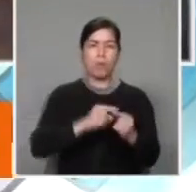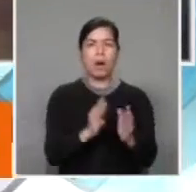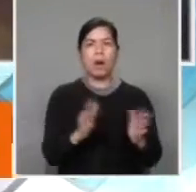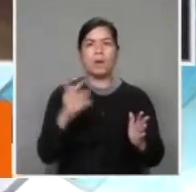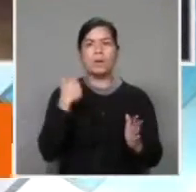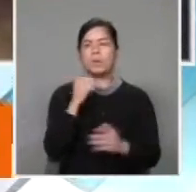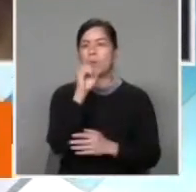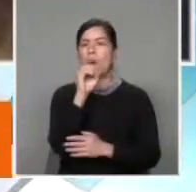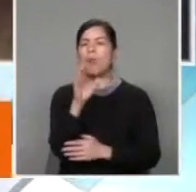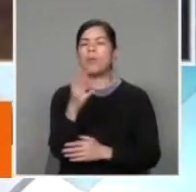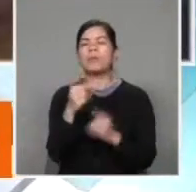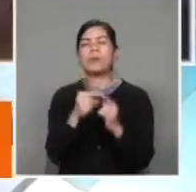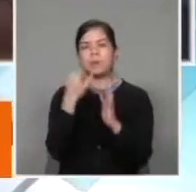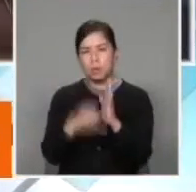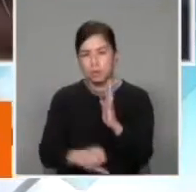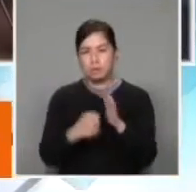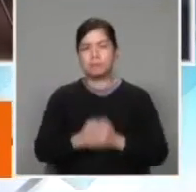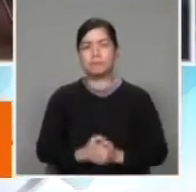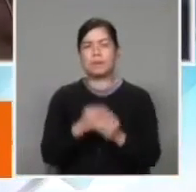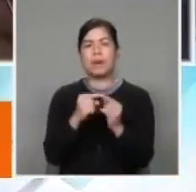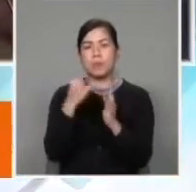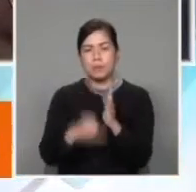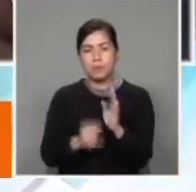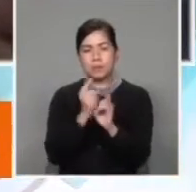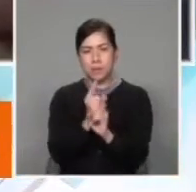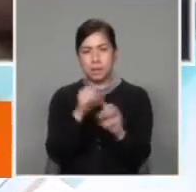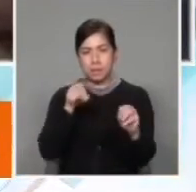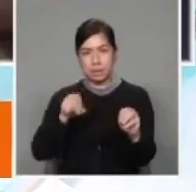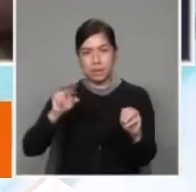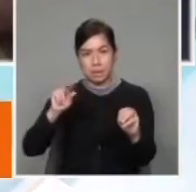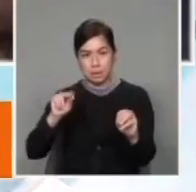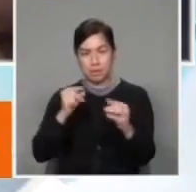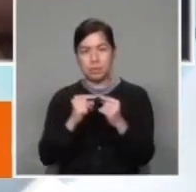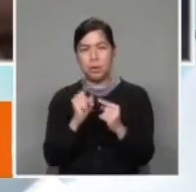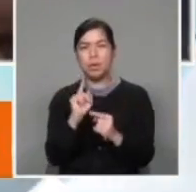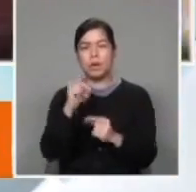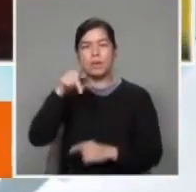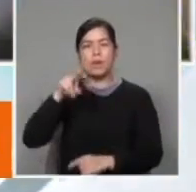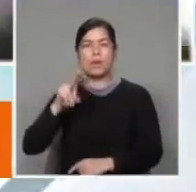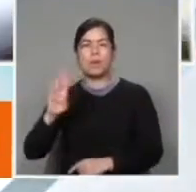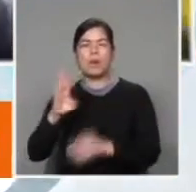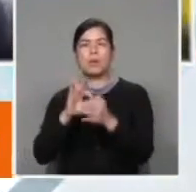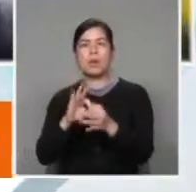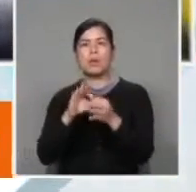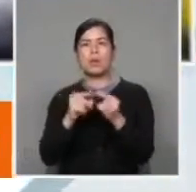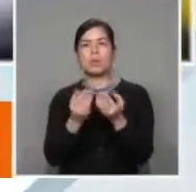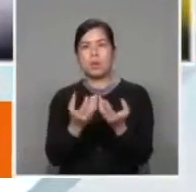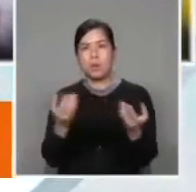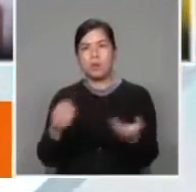จ้งก็จะมีความผิดตามมานะครับเป็นความผิดตามมาตรา30พ.ร.บ.ว่าด้วยสินค้าและบริการ